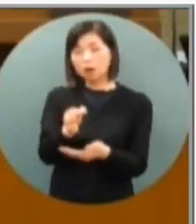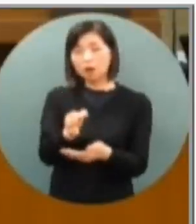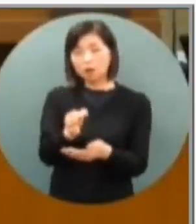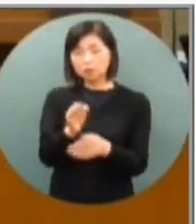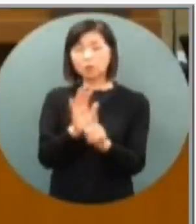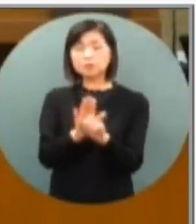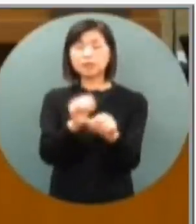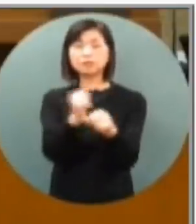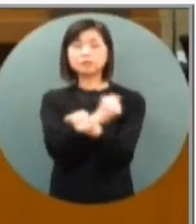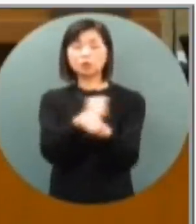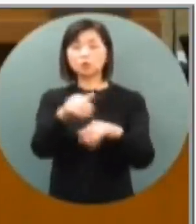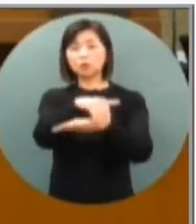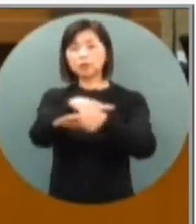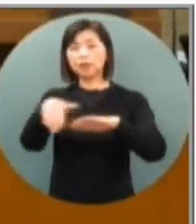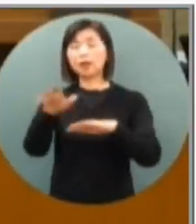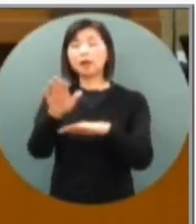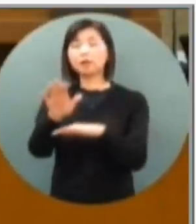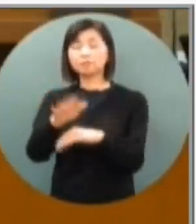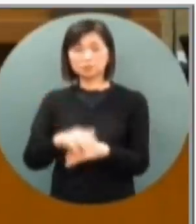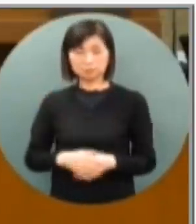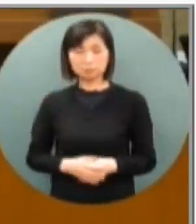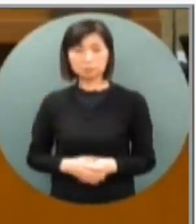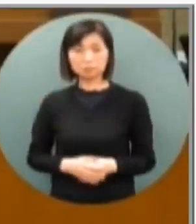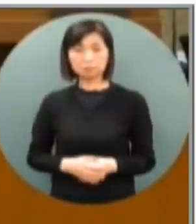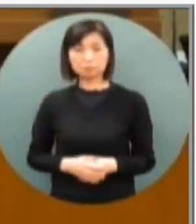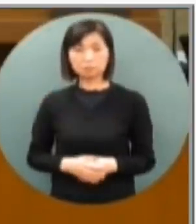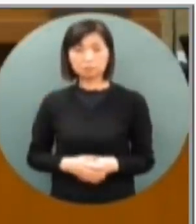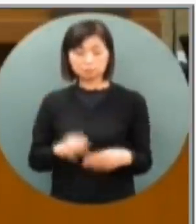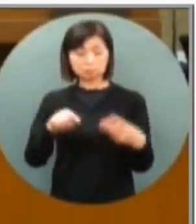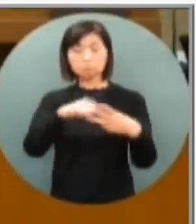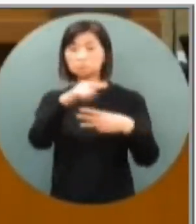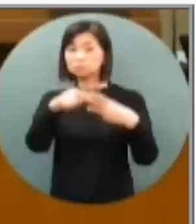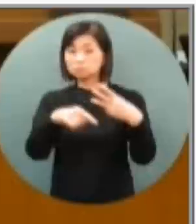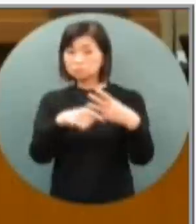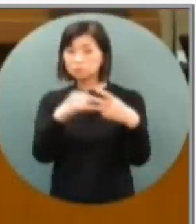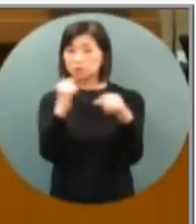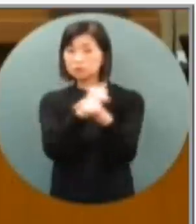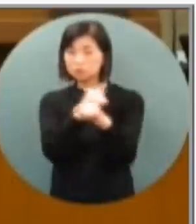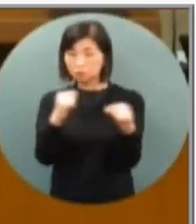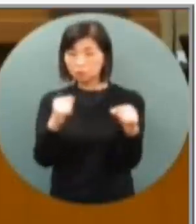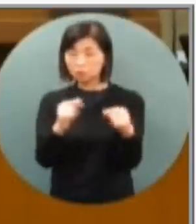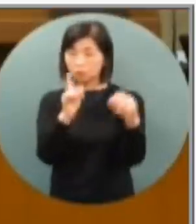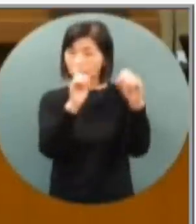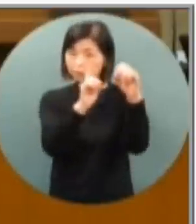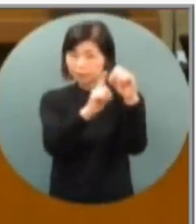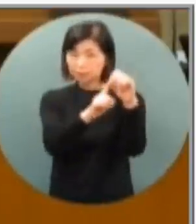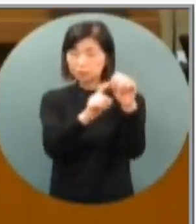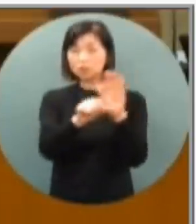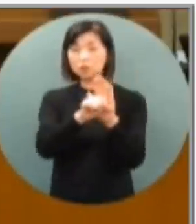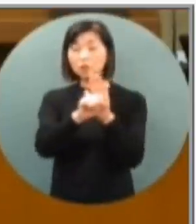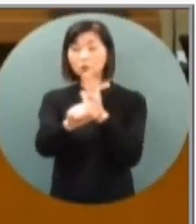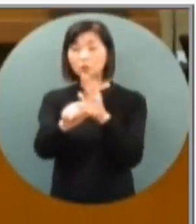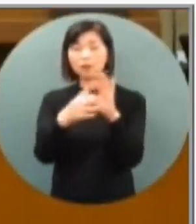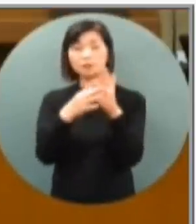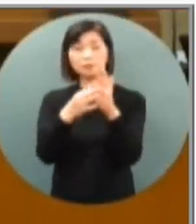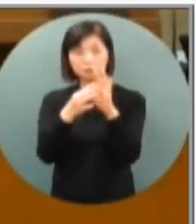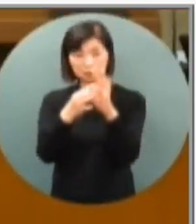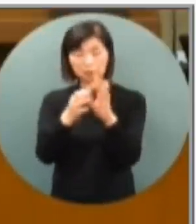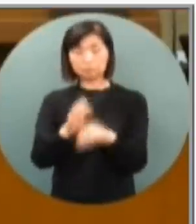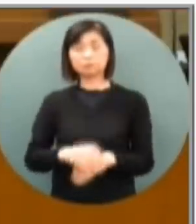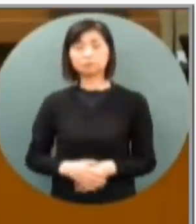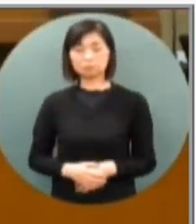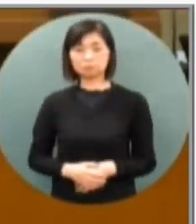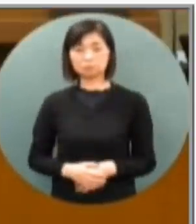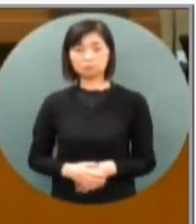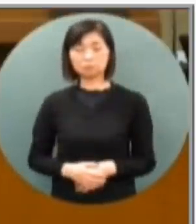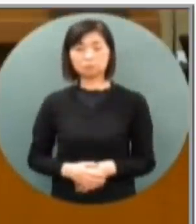計画をされています。それぞれの事業の目的及び効果について、また、以